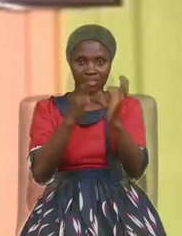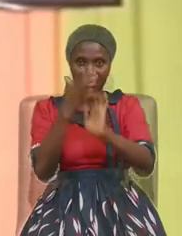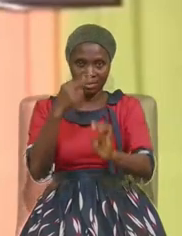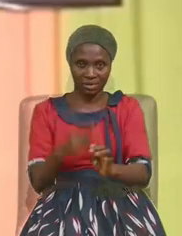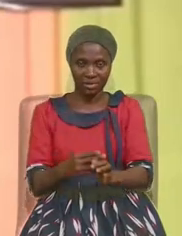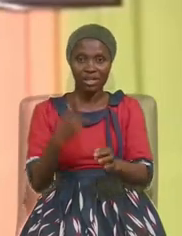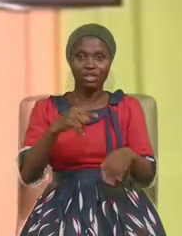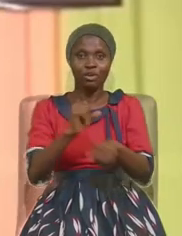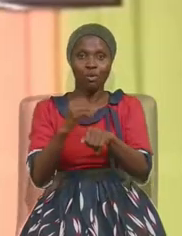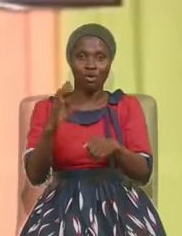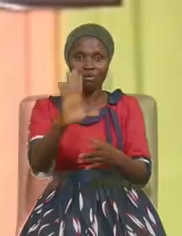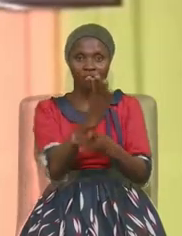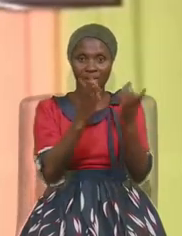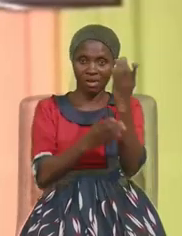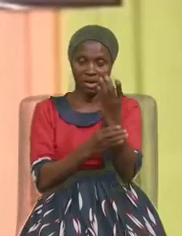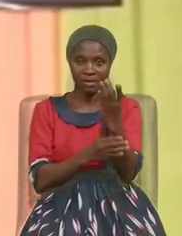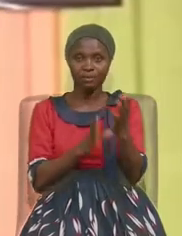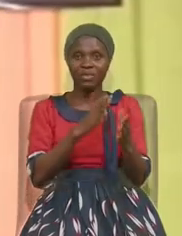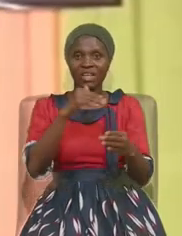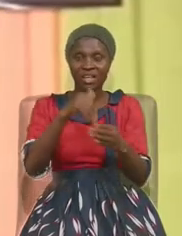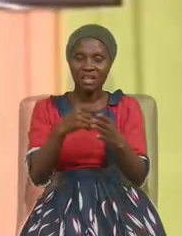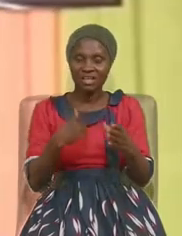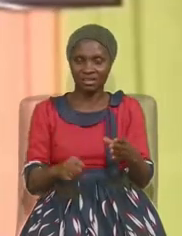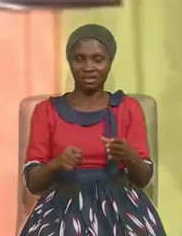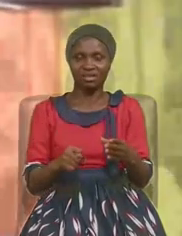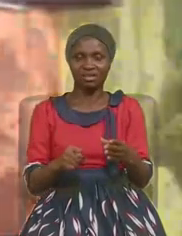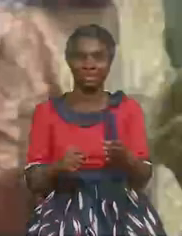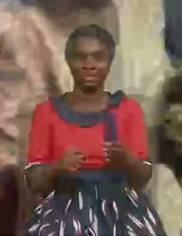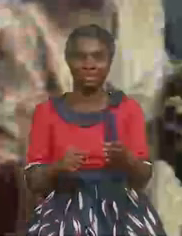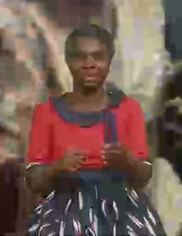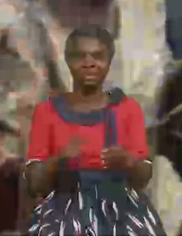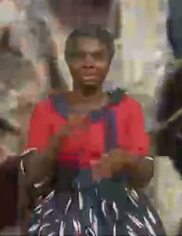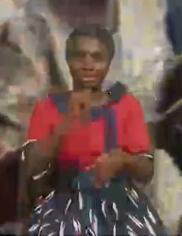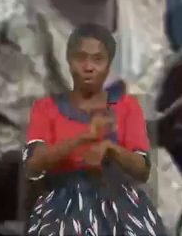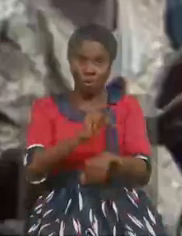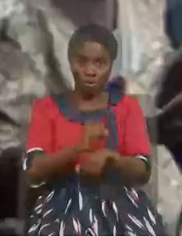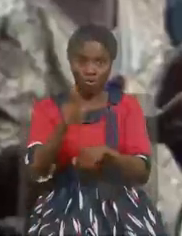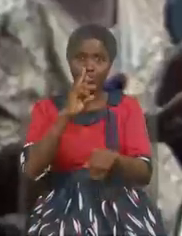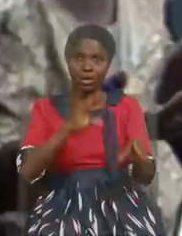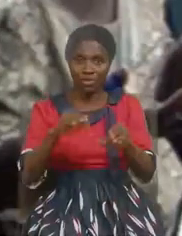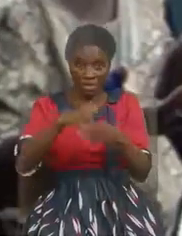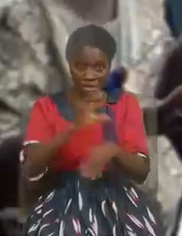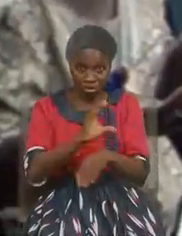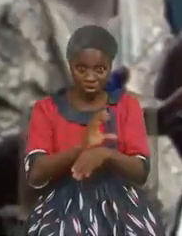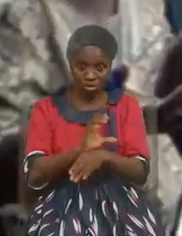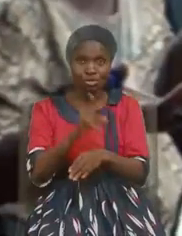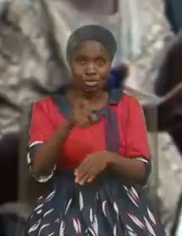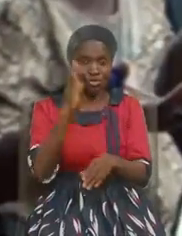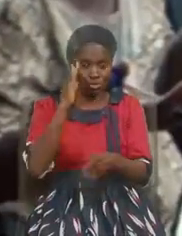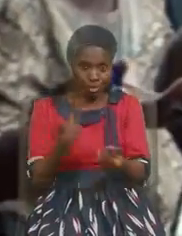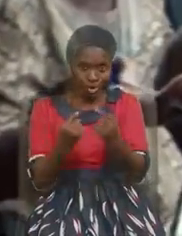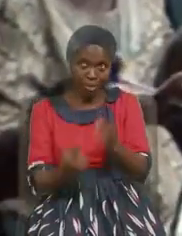tes mains, dans le ministère que tu accomplis dans l'église, tu monteras plus